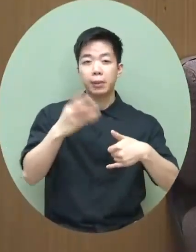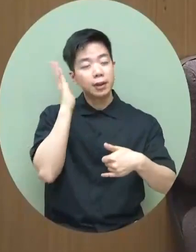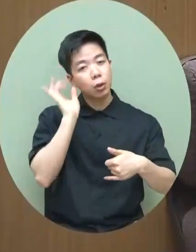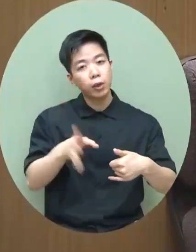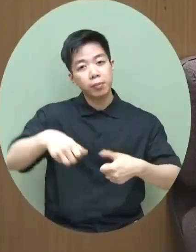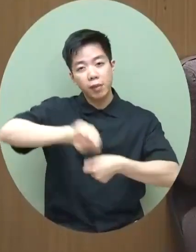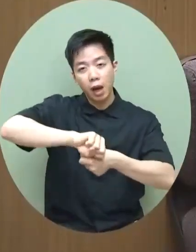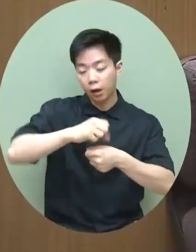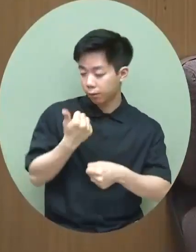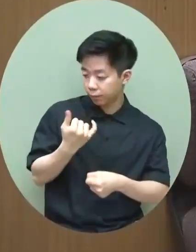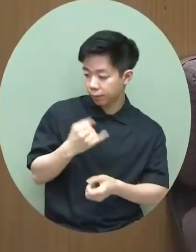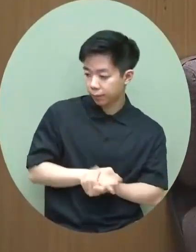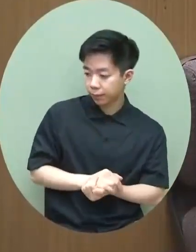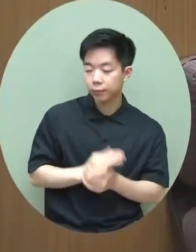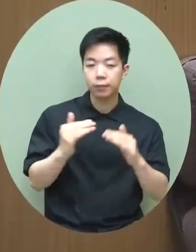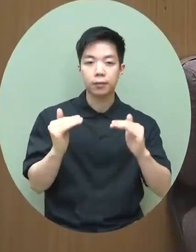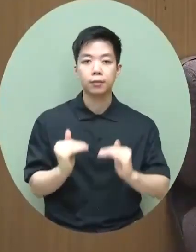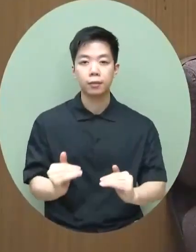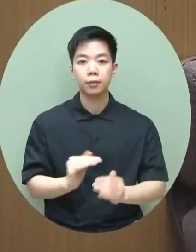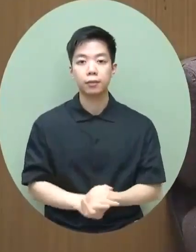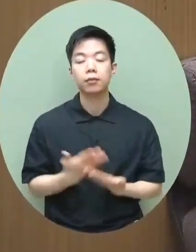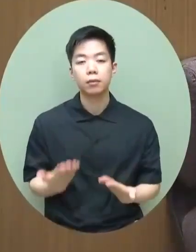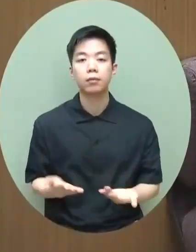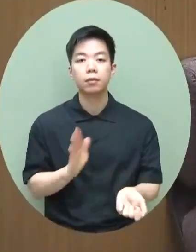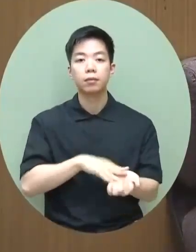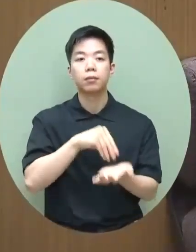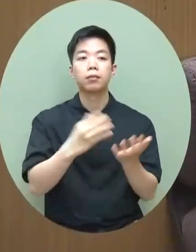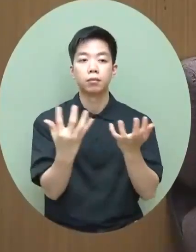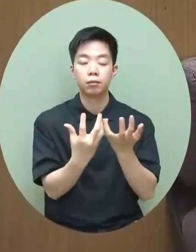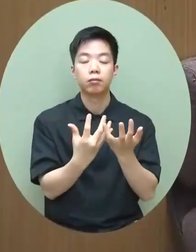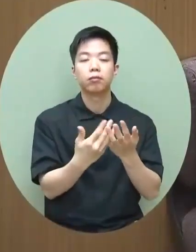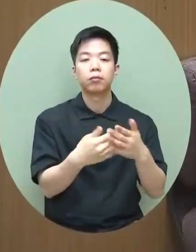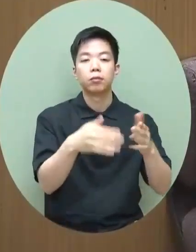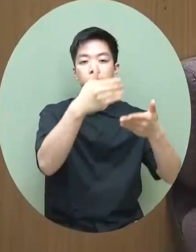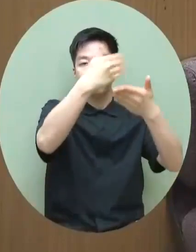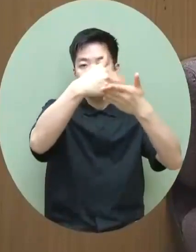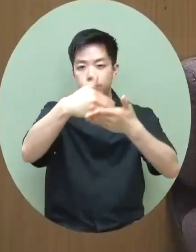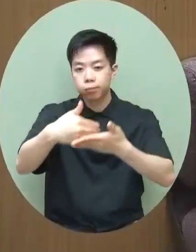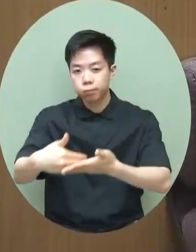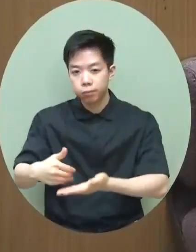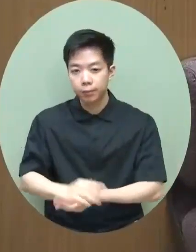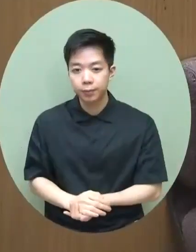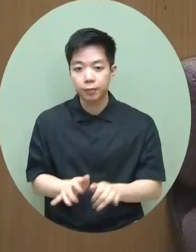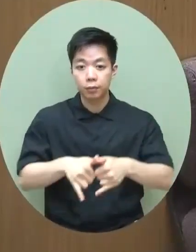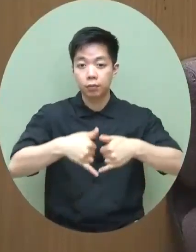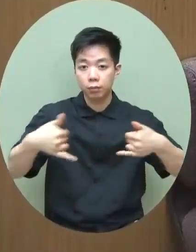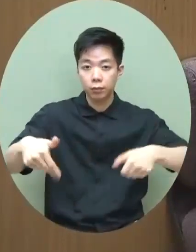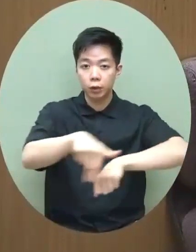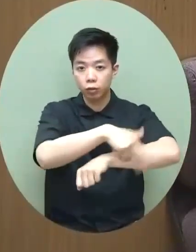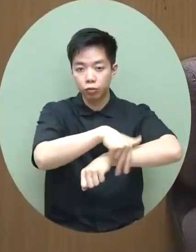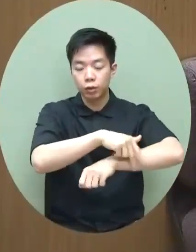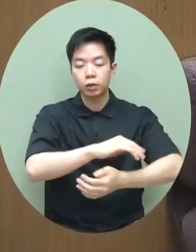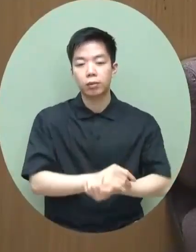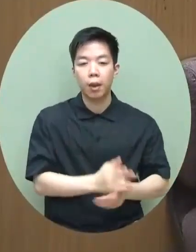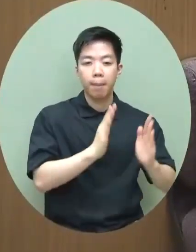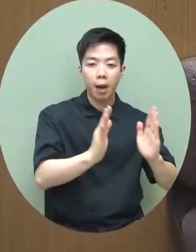現在疫情都回落緊，其實見到社交距離措施呢都是即分階段逐步是放寬緊，今日想問一